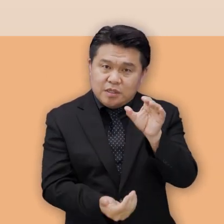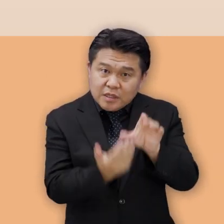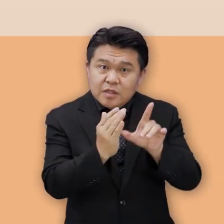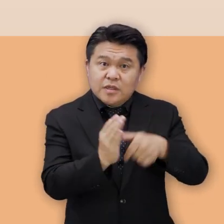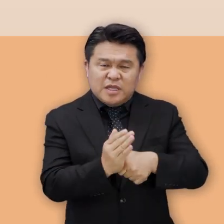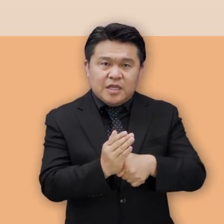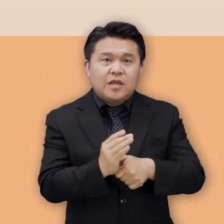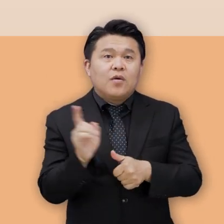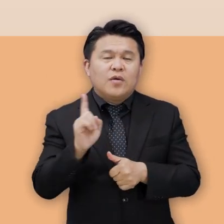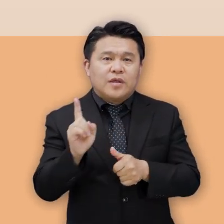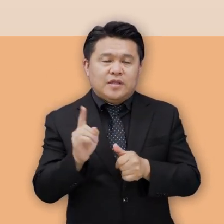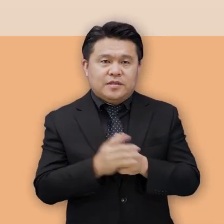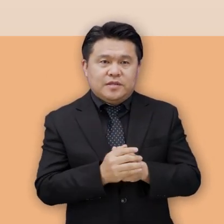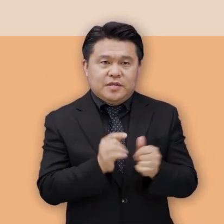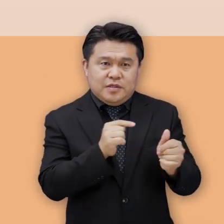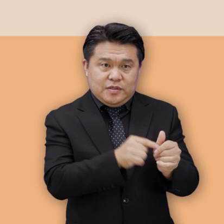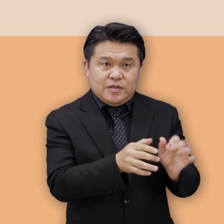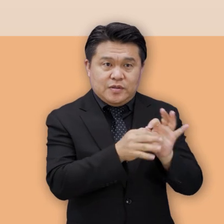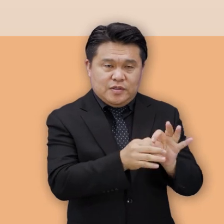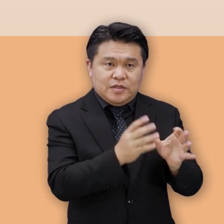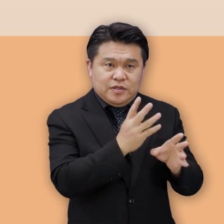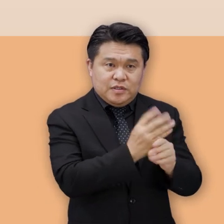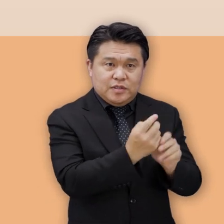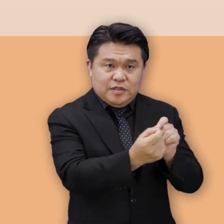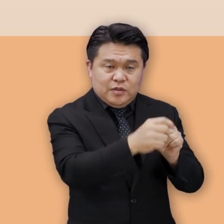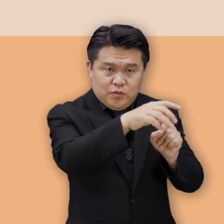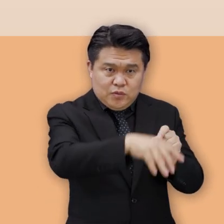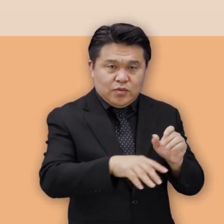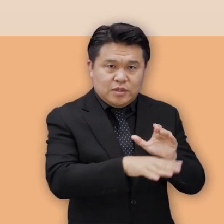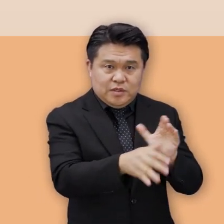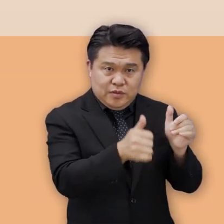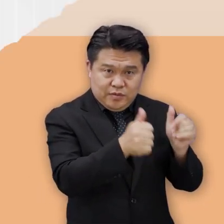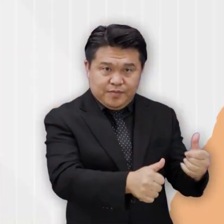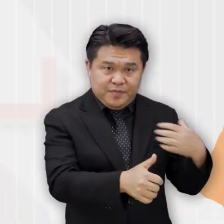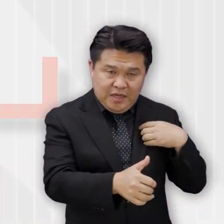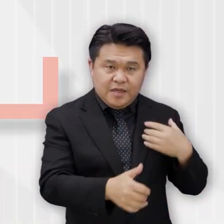주소지의 가정법원 및 가정법원 지원이 관할합니다.